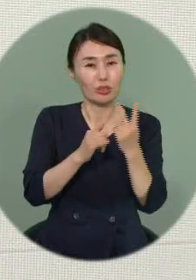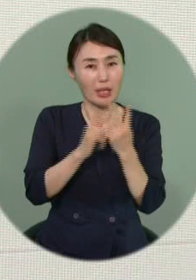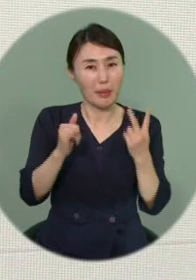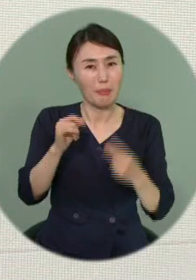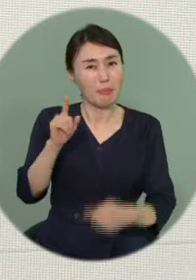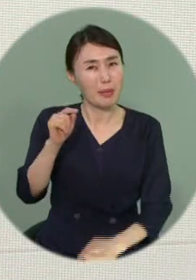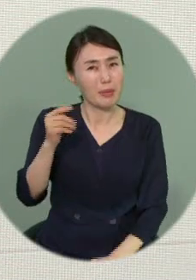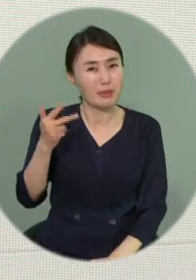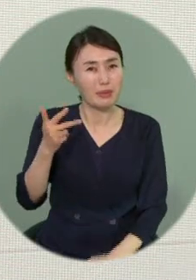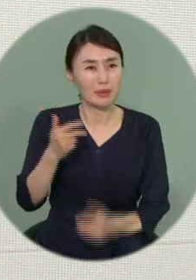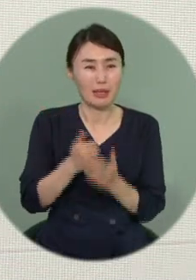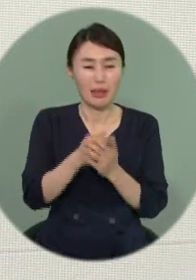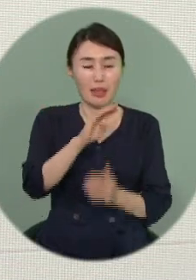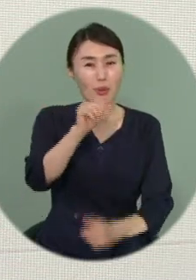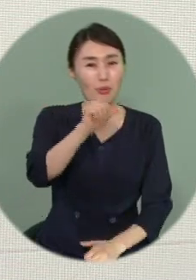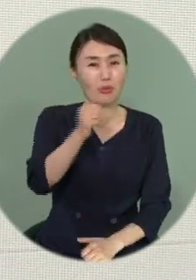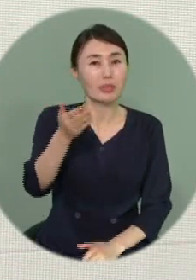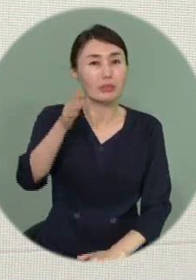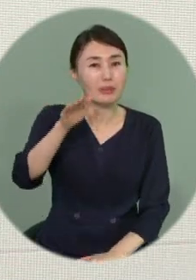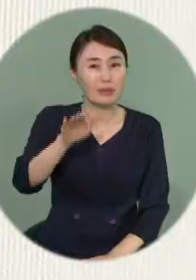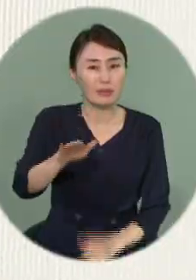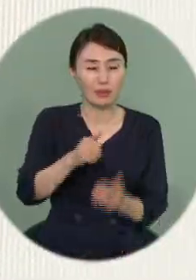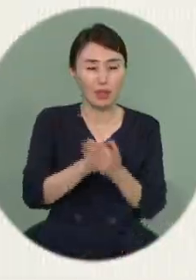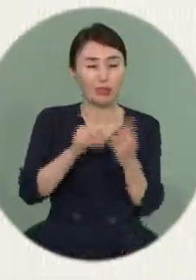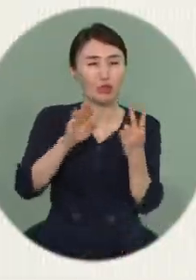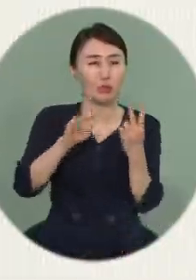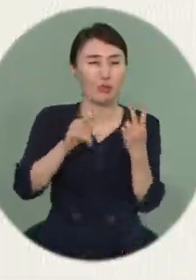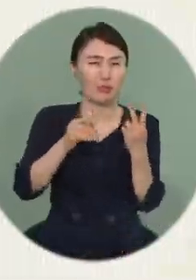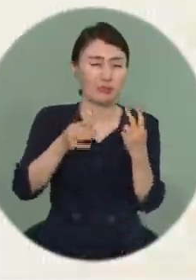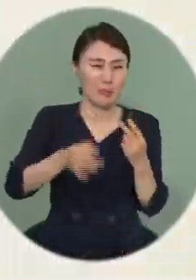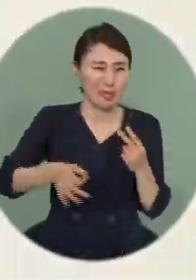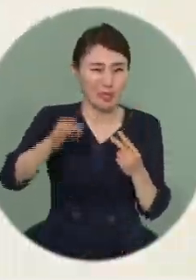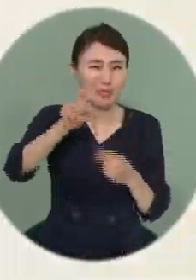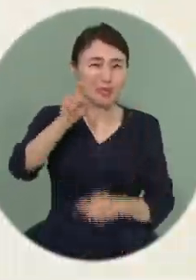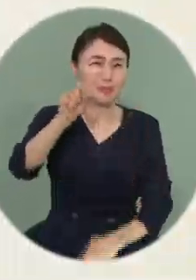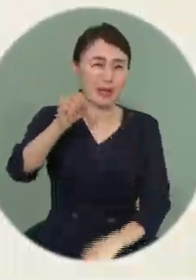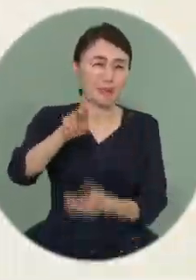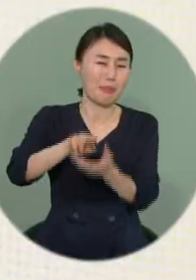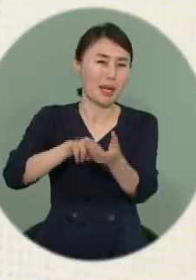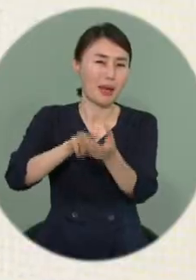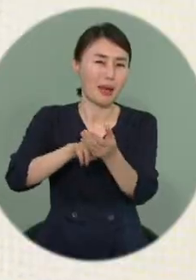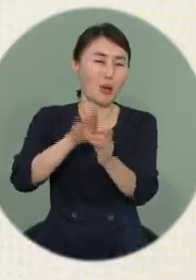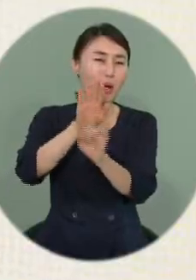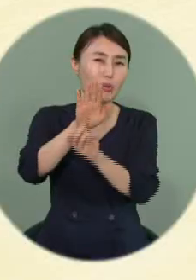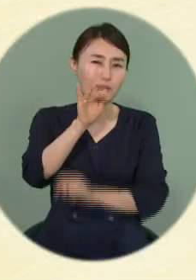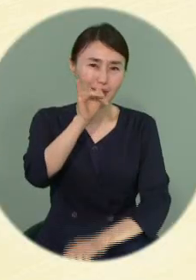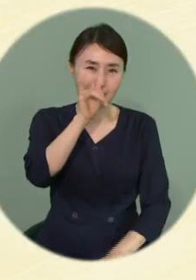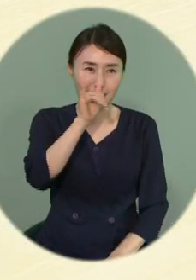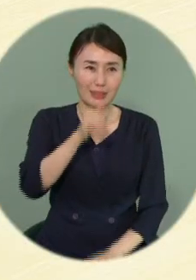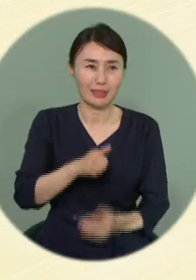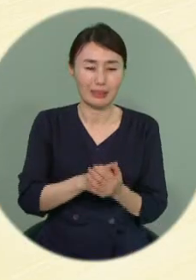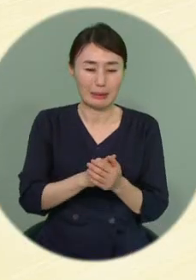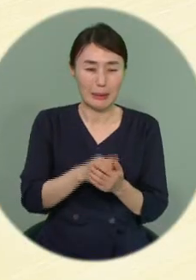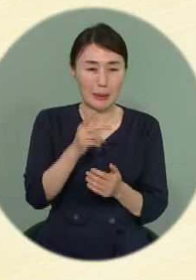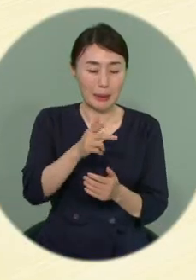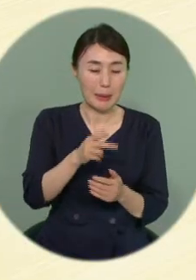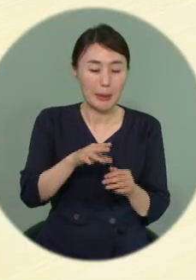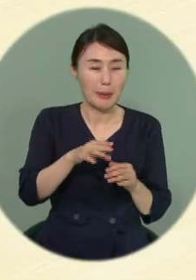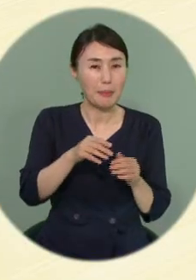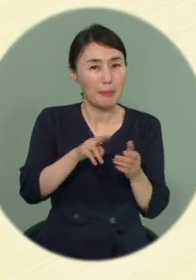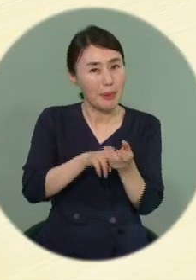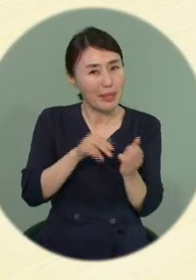있고 4 5,000원인 챔피언 석은 두배 이상 비싼 10만 원에 팔겠다고 올려놨습니다 취재진이 한